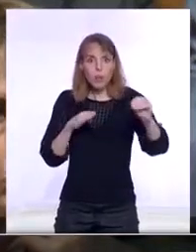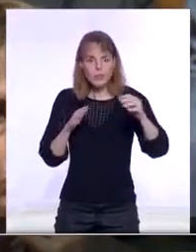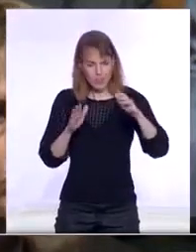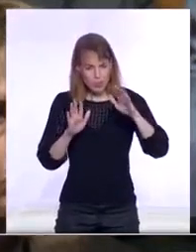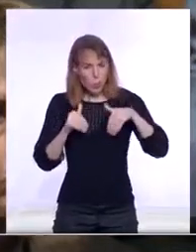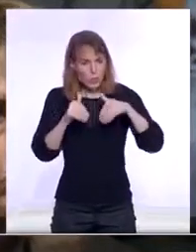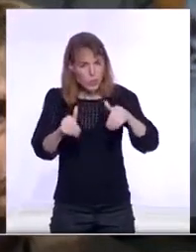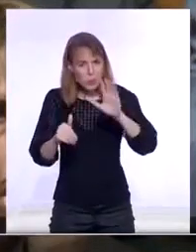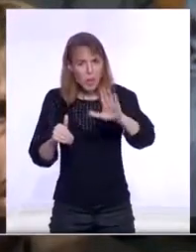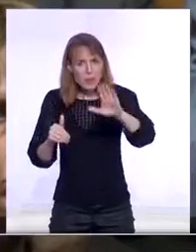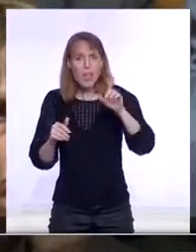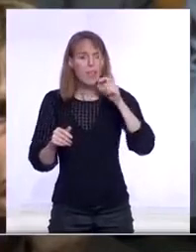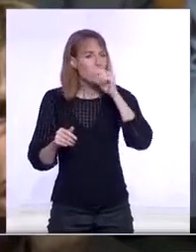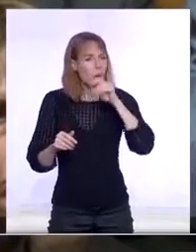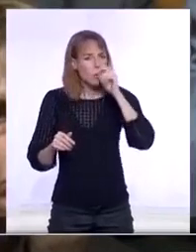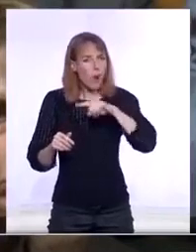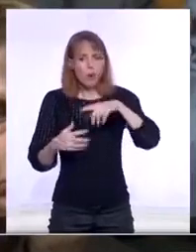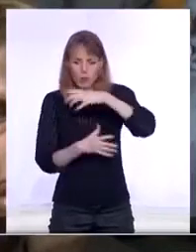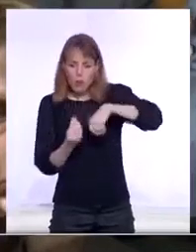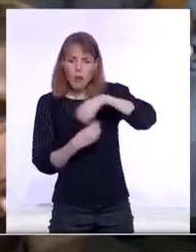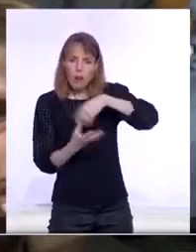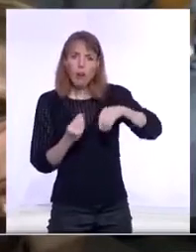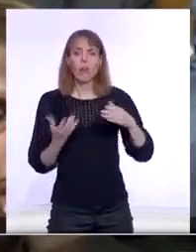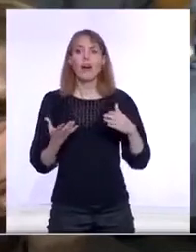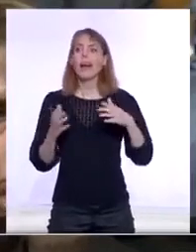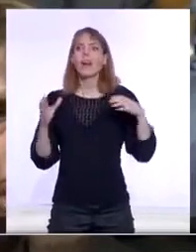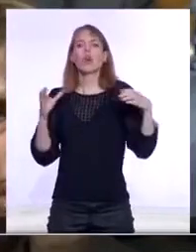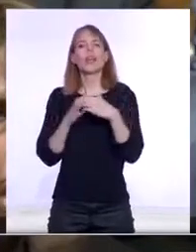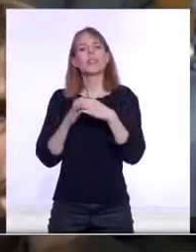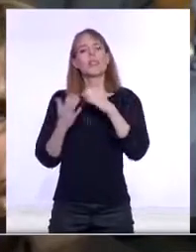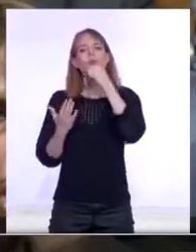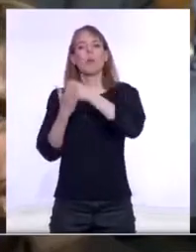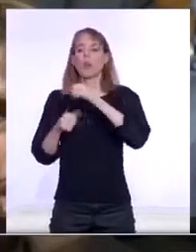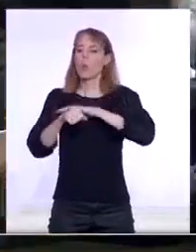continuer de mentir à répétition et peut dissoudre un collectif d'opposants politiques ?